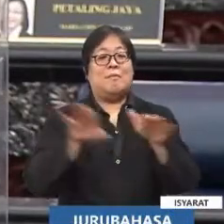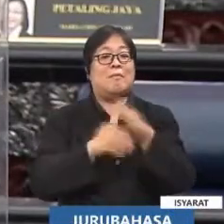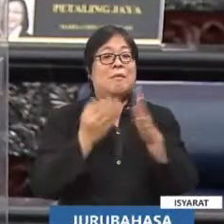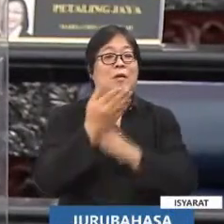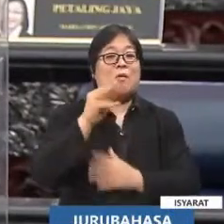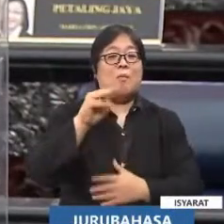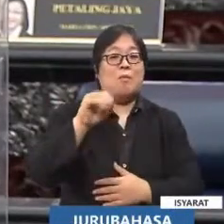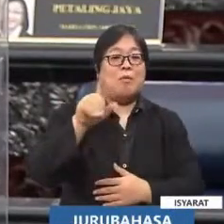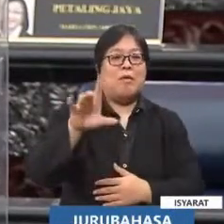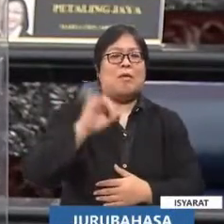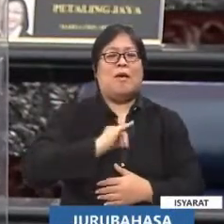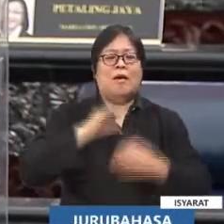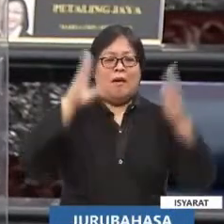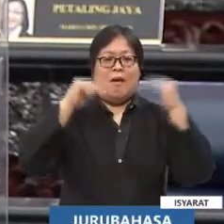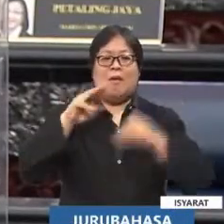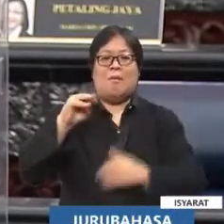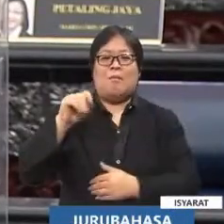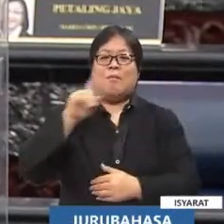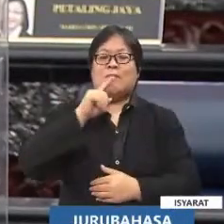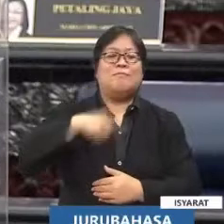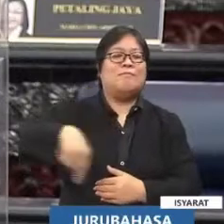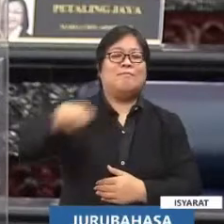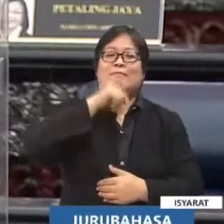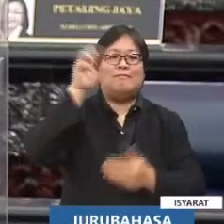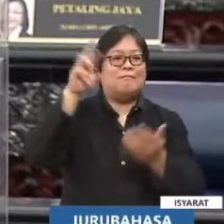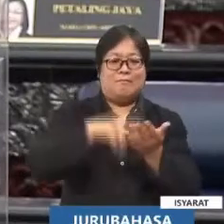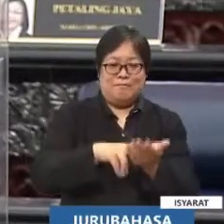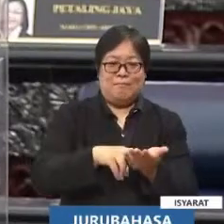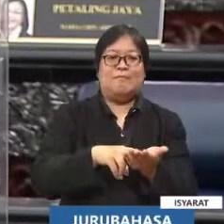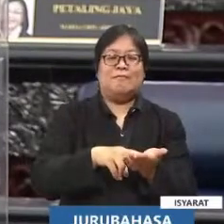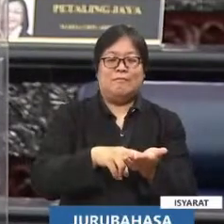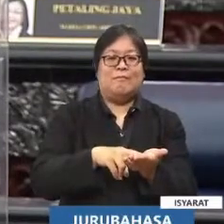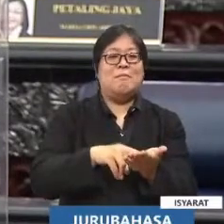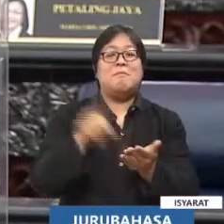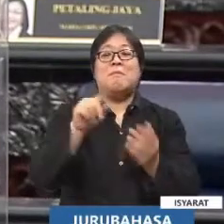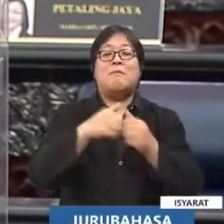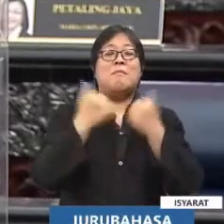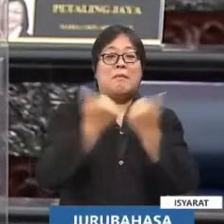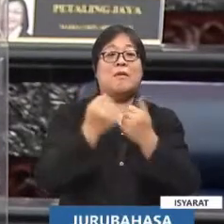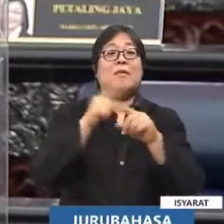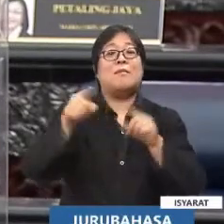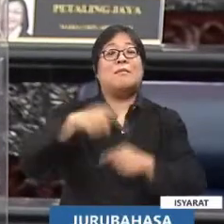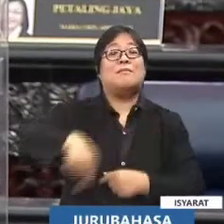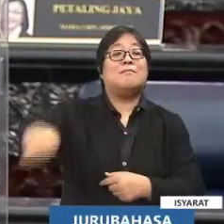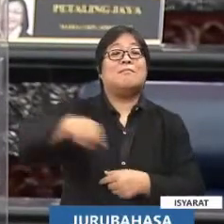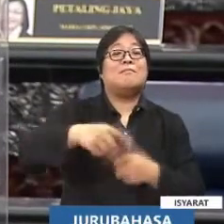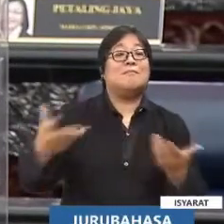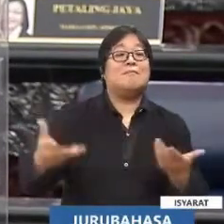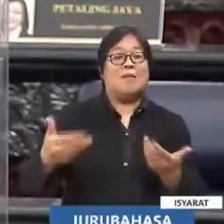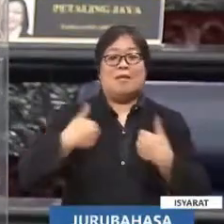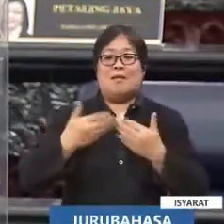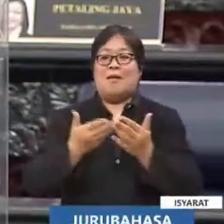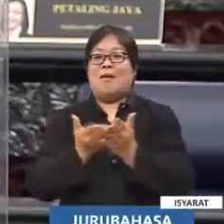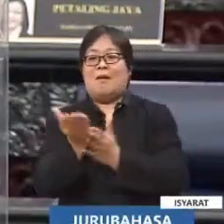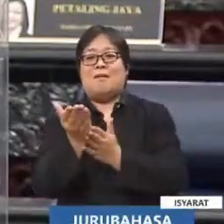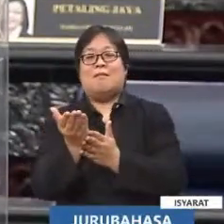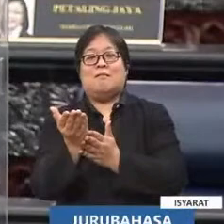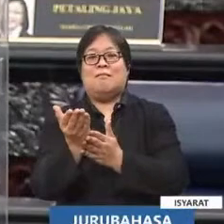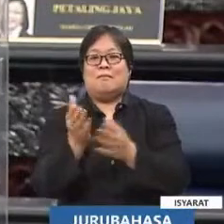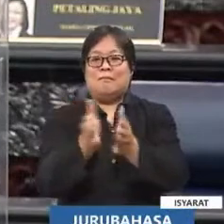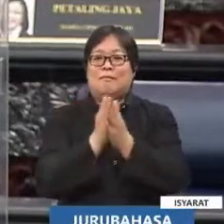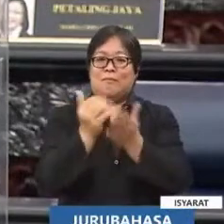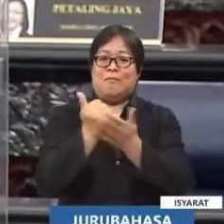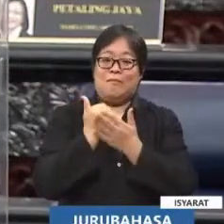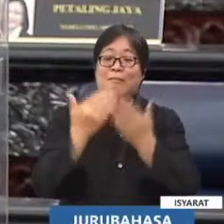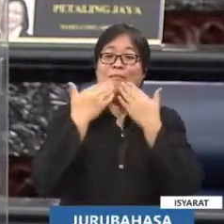harap MOTEC mengambil inisiatif walaupun mereka tidak berdaftar dengan mana-mana persatuan, tapi mereka berhak untuk mendapat pertolongan.